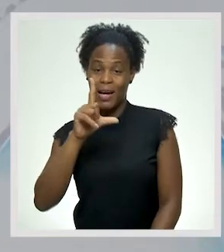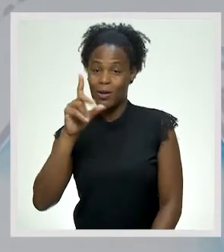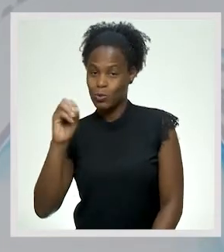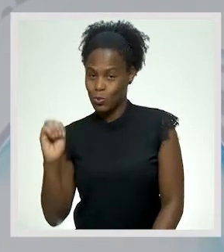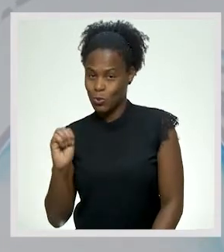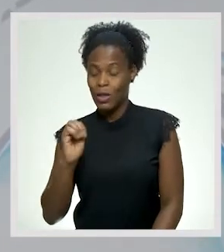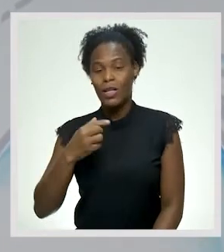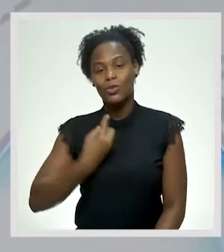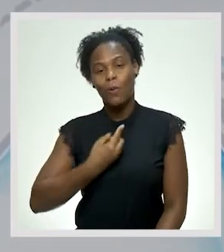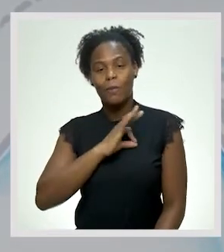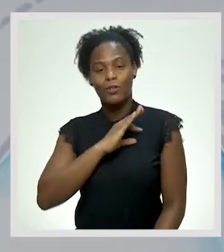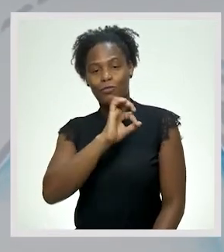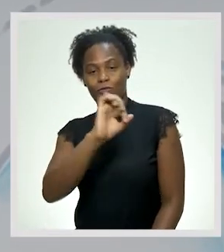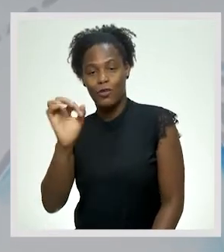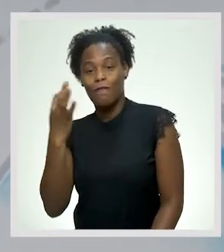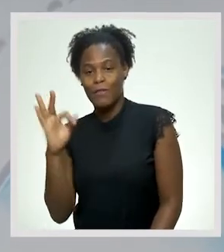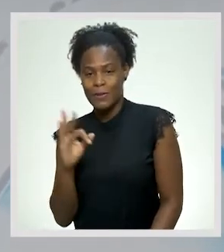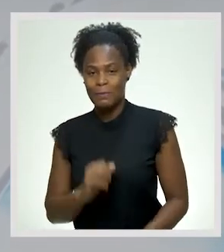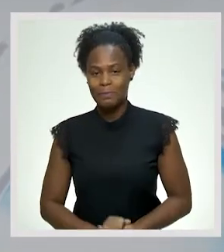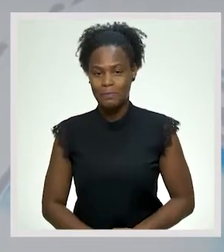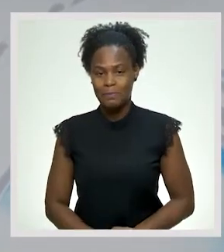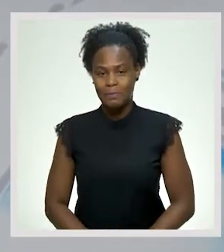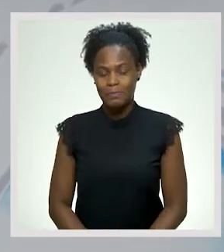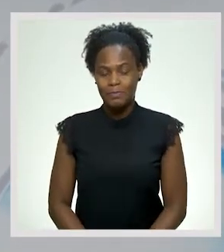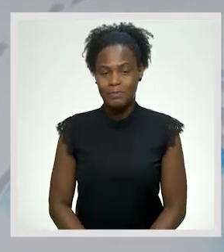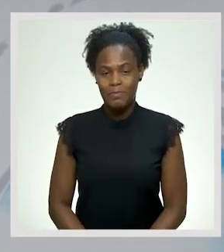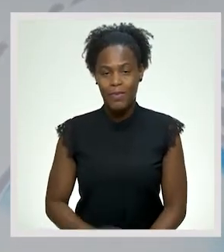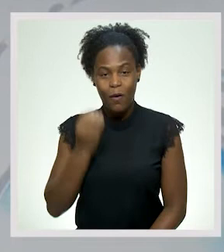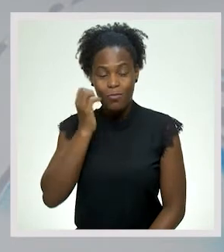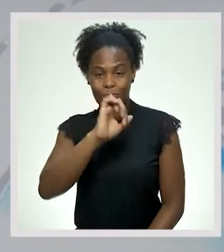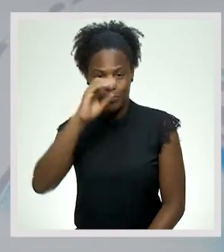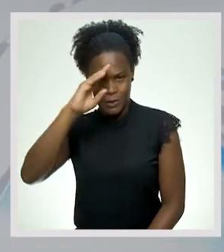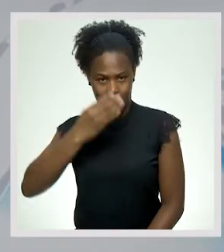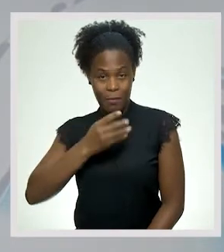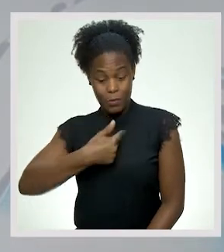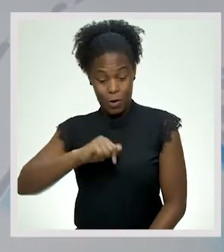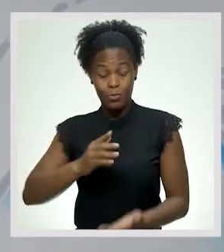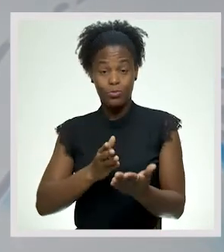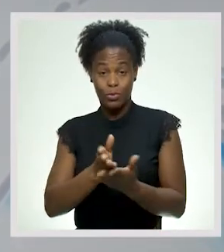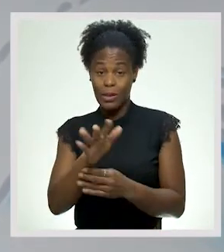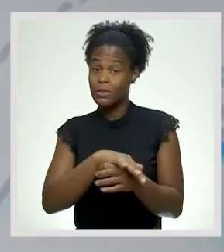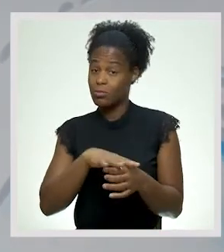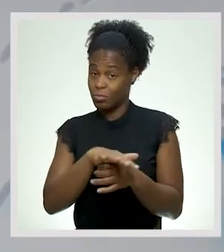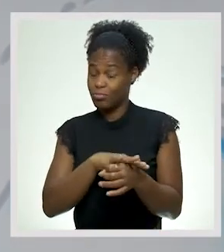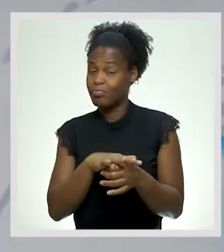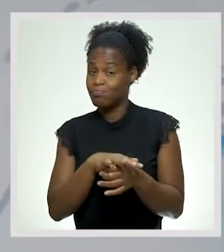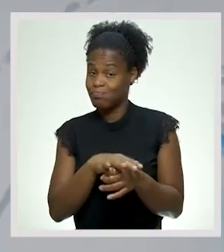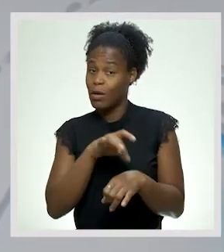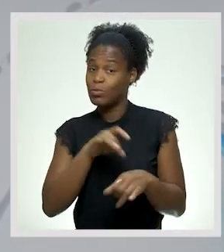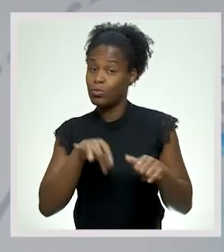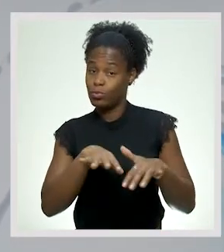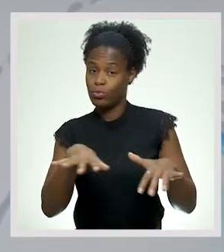Pereira, je suis votre professeur de français. Comme vous le savez, nous continuons dans une situation de